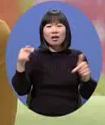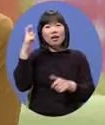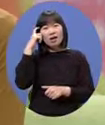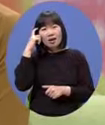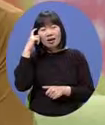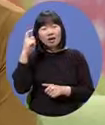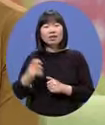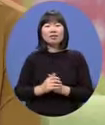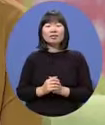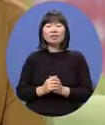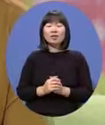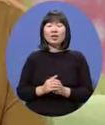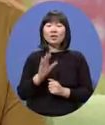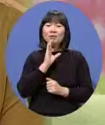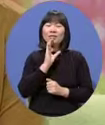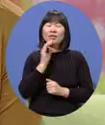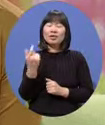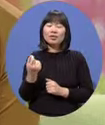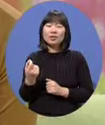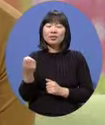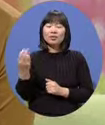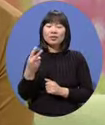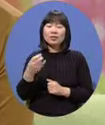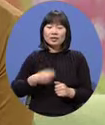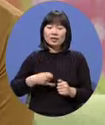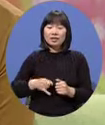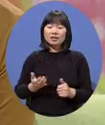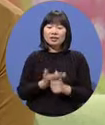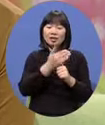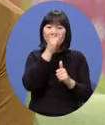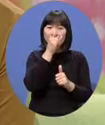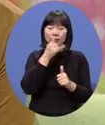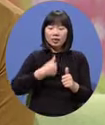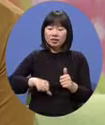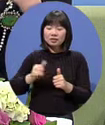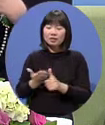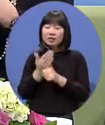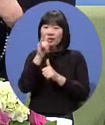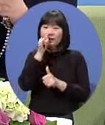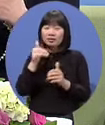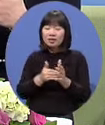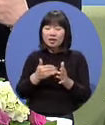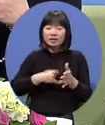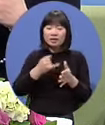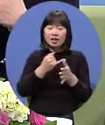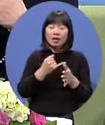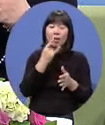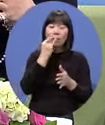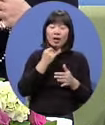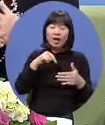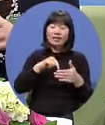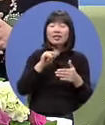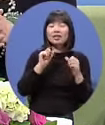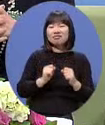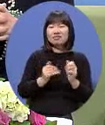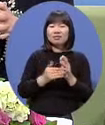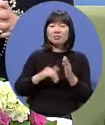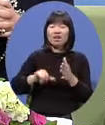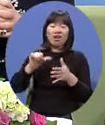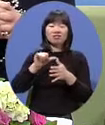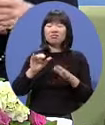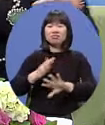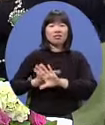건지 진짜 그렇더라고요. 더군다나 딸도 키워보고 아들도 키워보니까 딸은 그래도 곰살맞게 엄마 품에 있는데 네. 아들